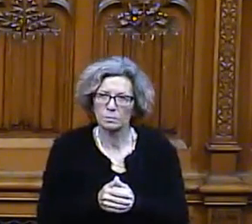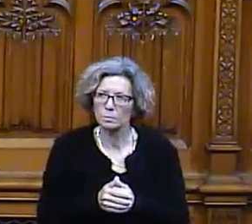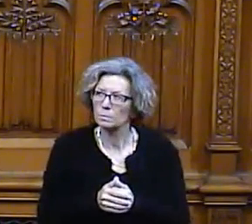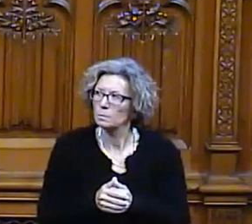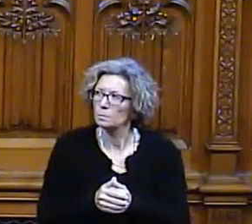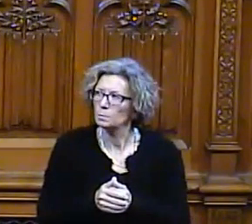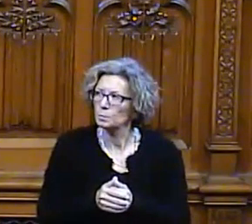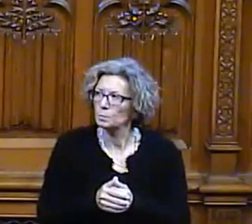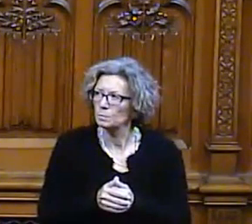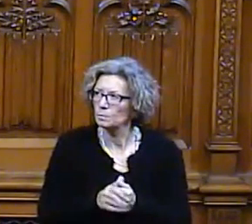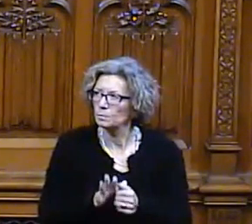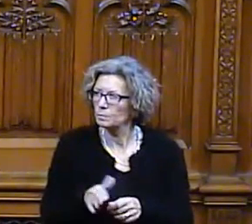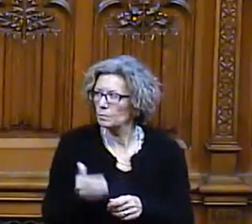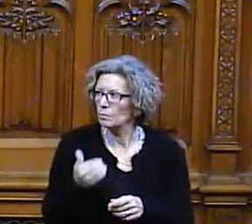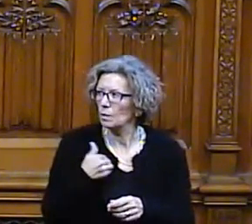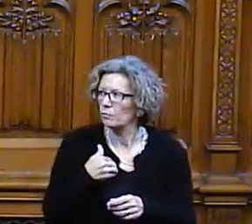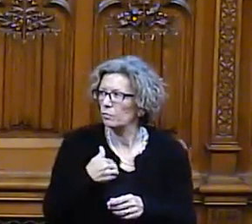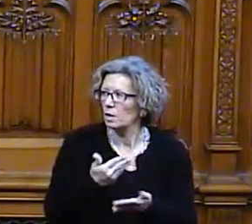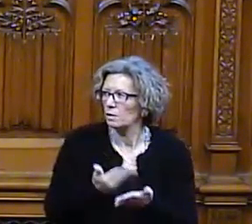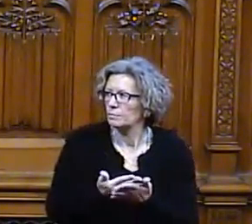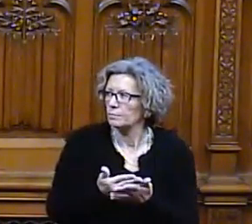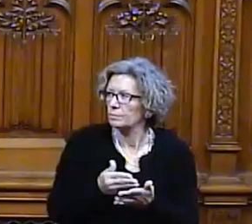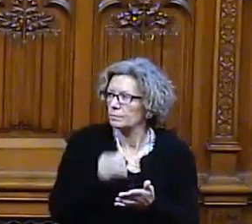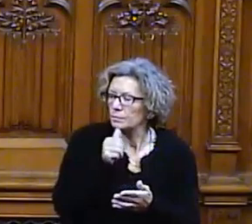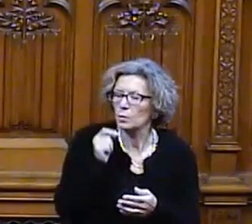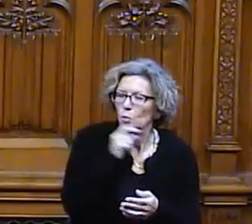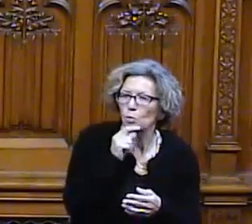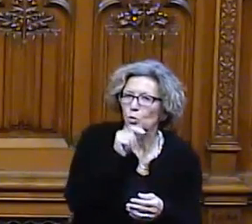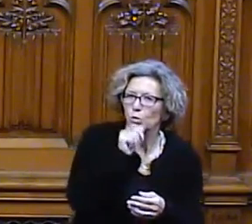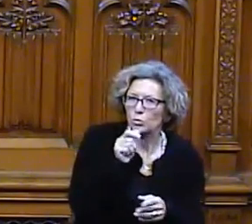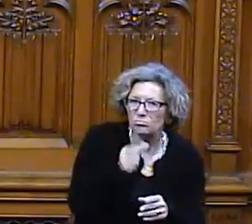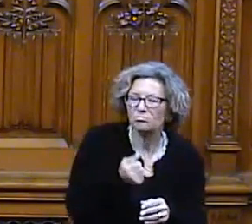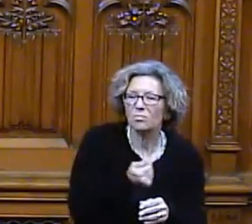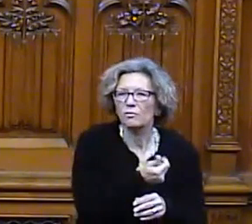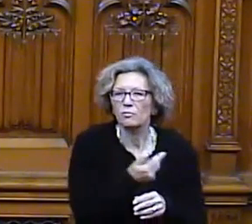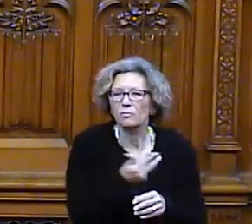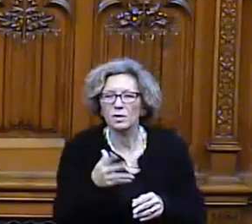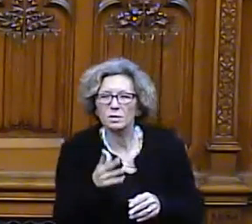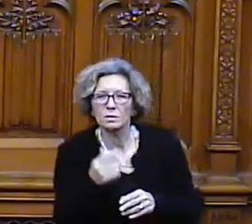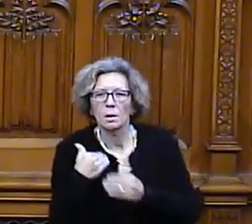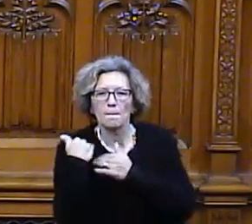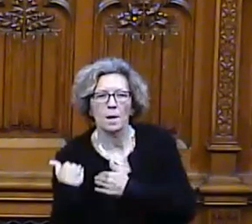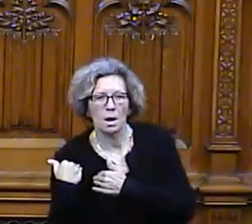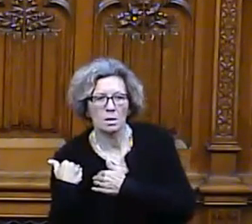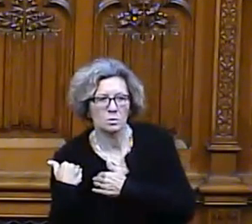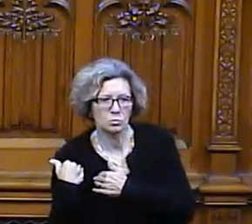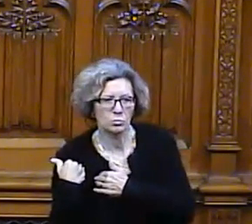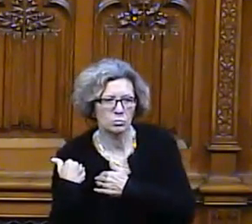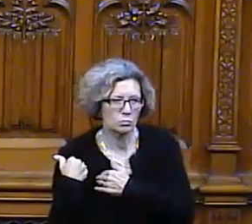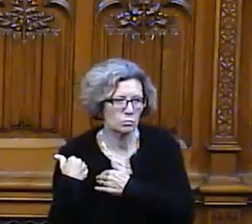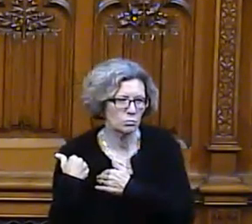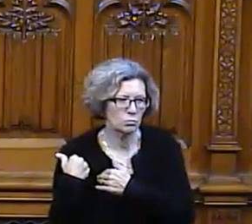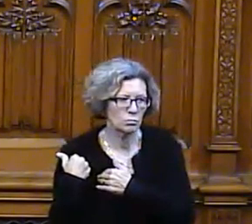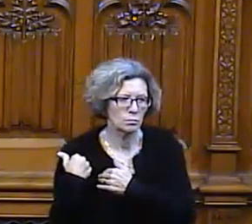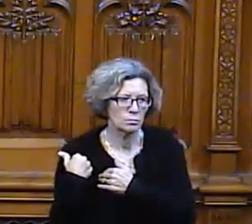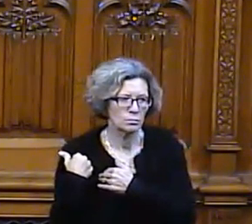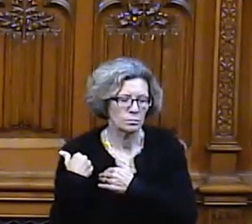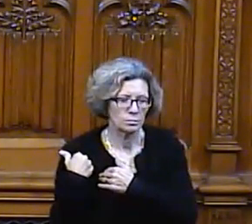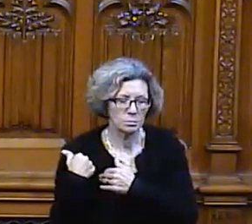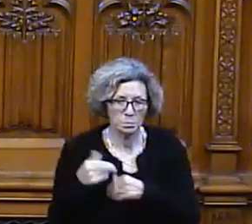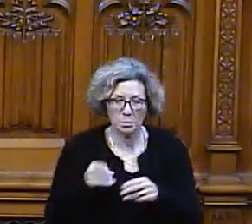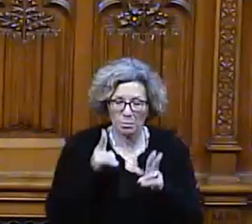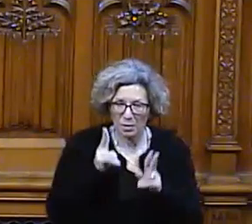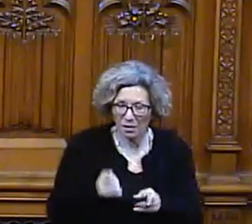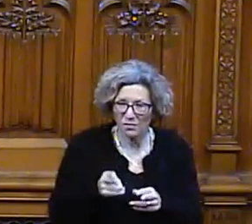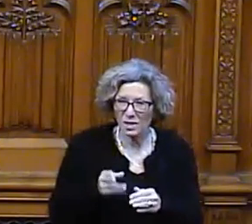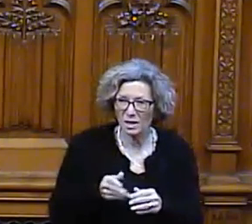Und es wäre ja nicht Rot-Grün, gäbe es nicht eine Vielzahl von Belastungen. Ist es wirklich